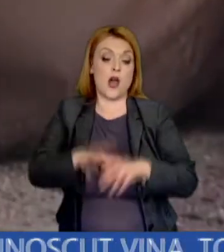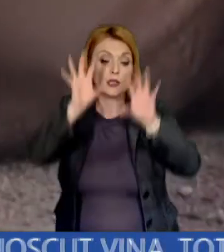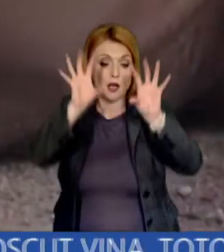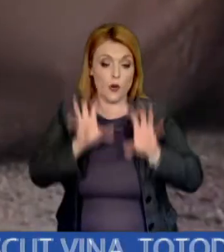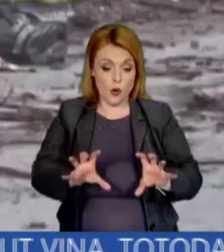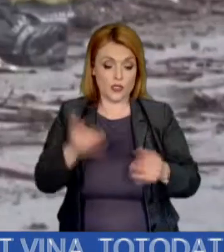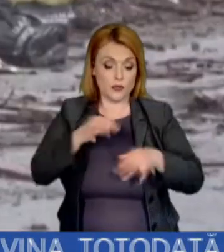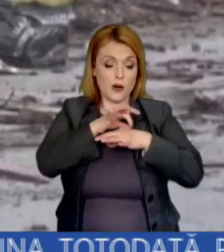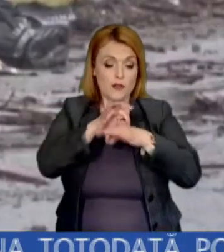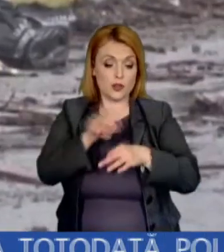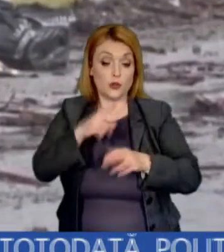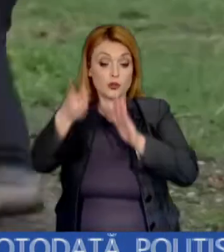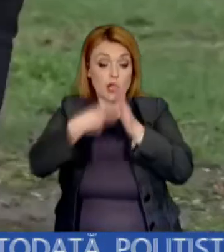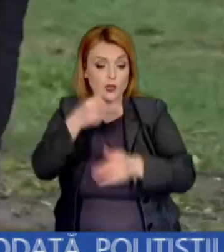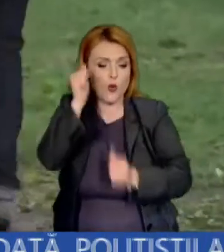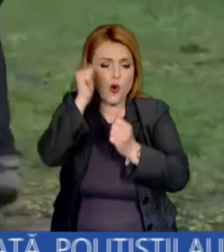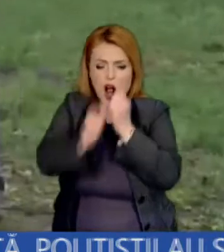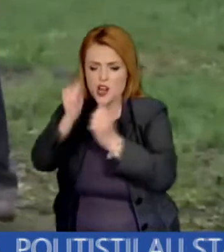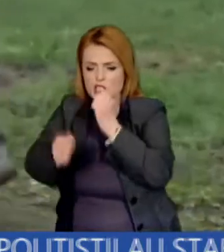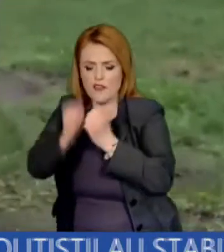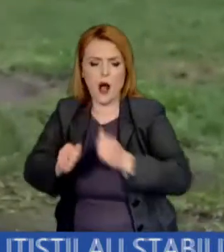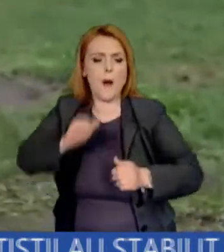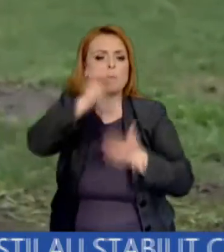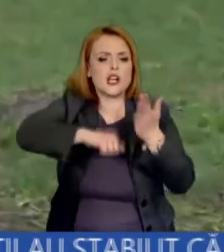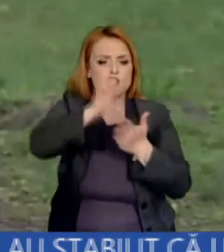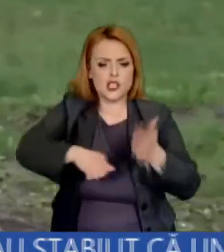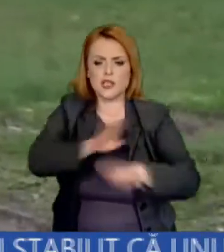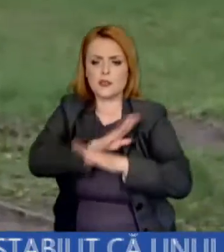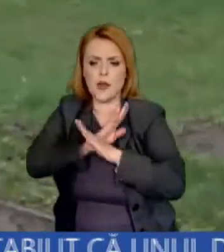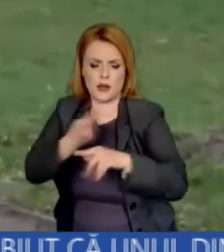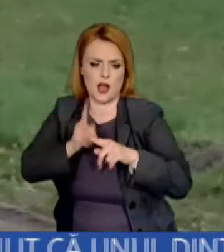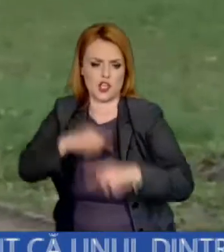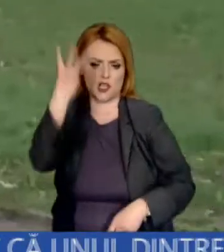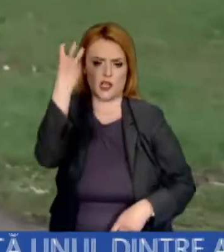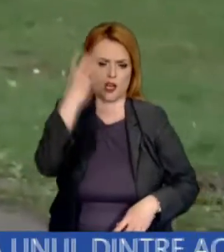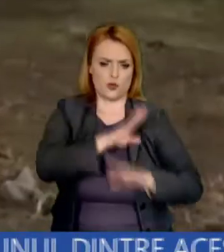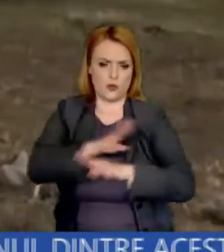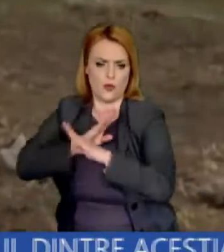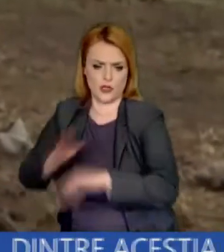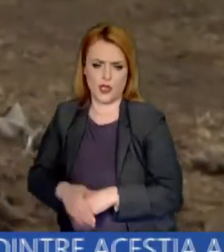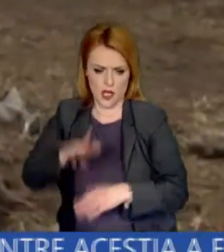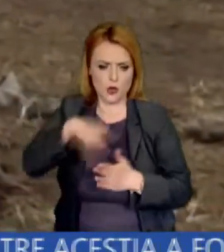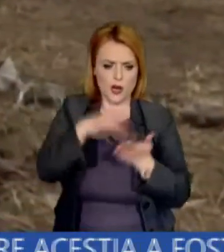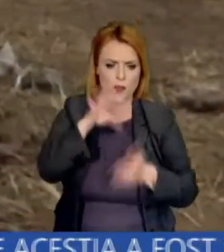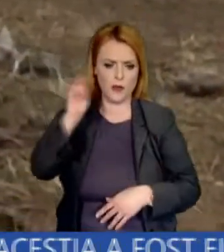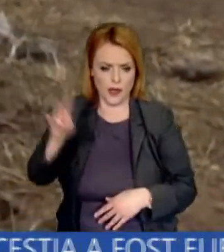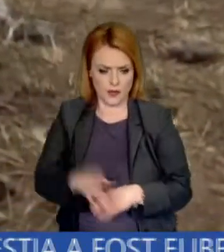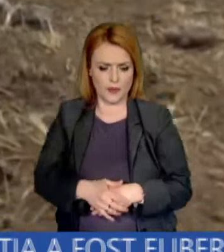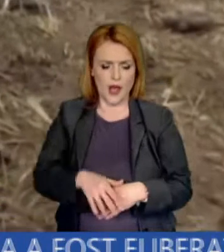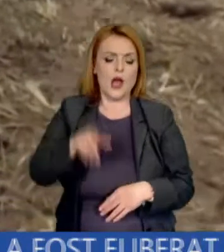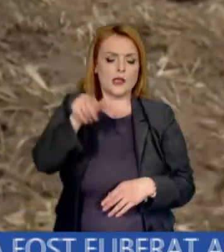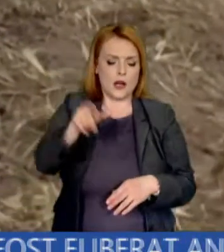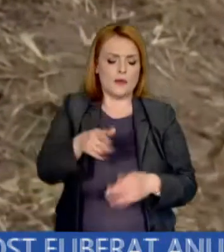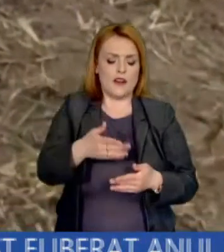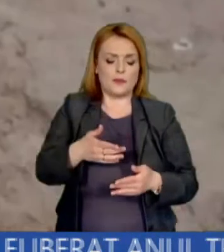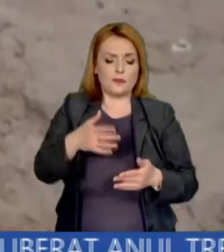stabili cauzele deceselor. Până în prezent, autoritățile ucrainene au inspectat 7 locuri din Irpin, unde se presupune că au fost împușcați civili,